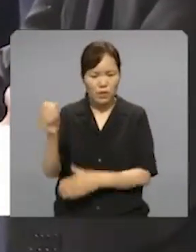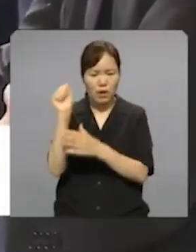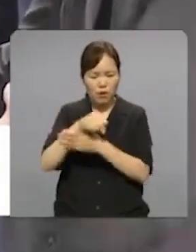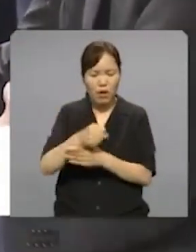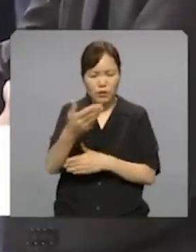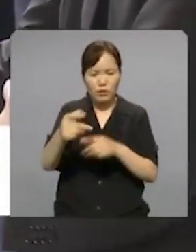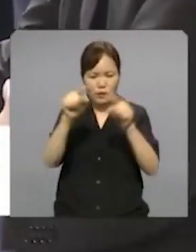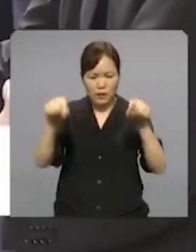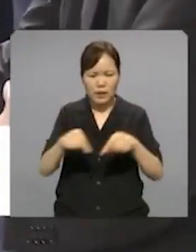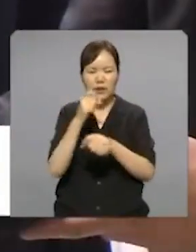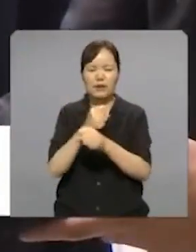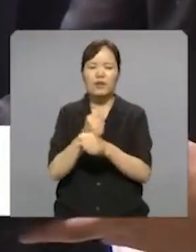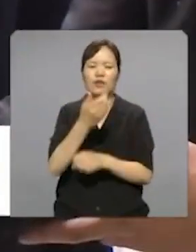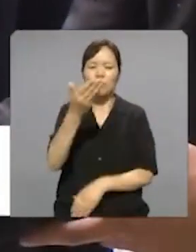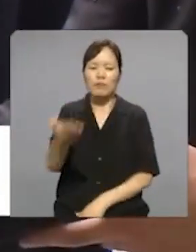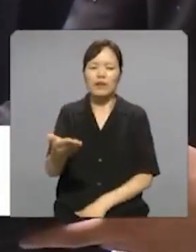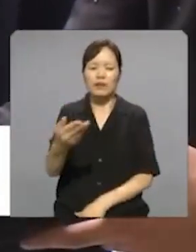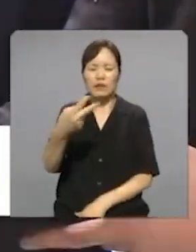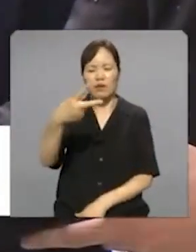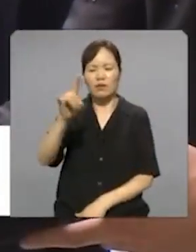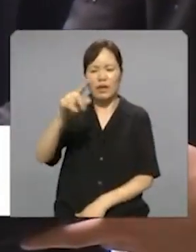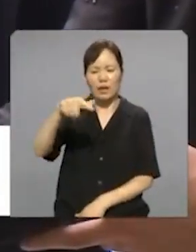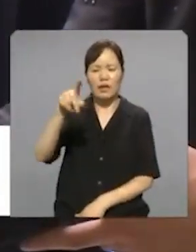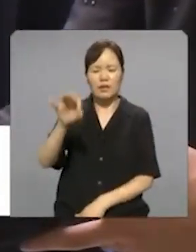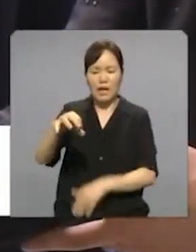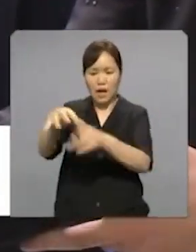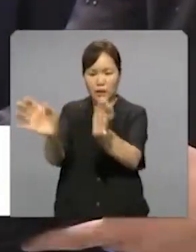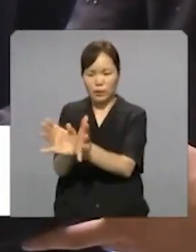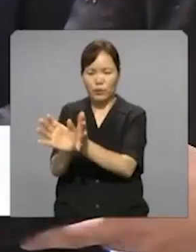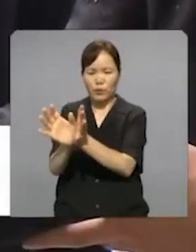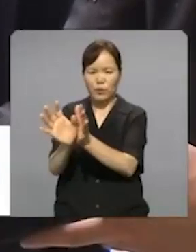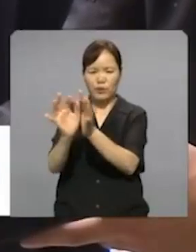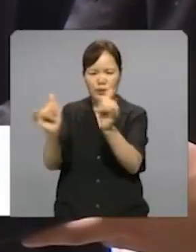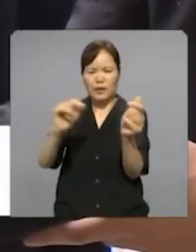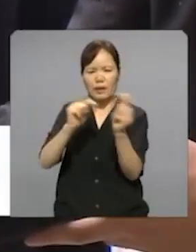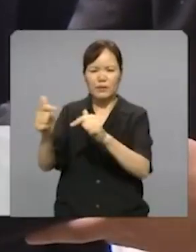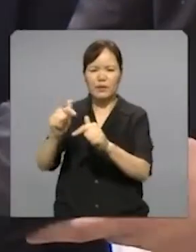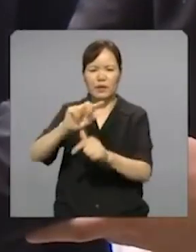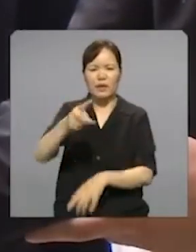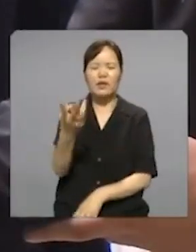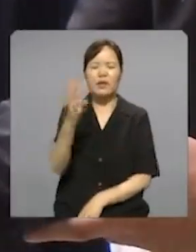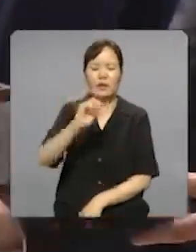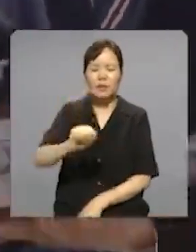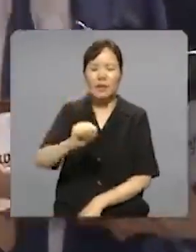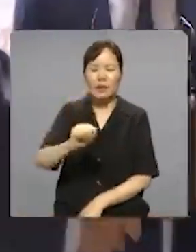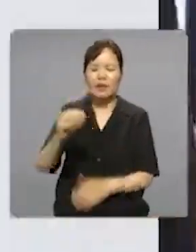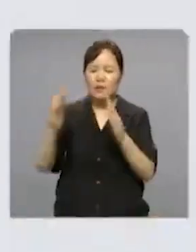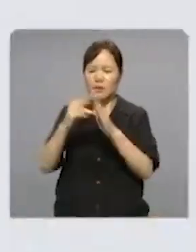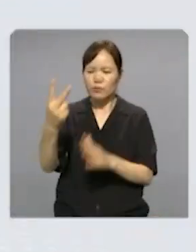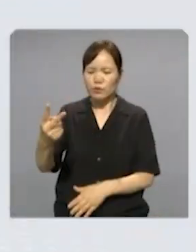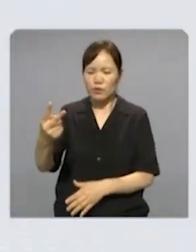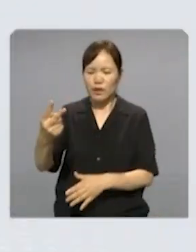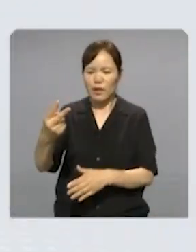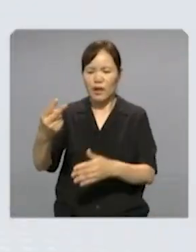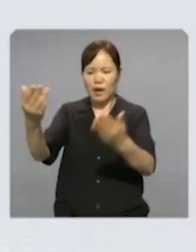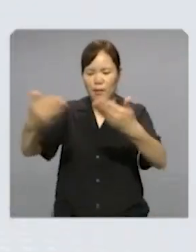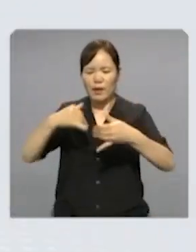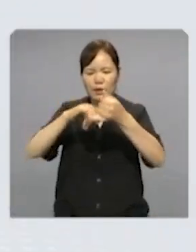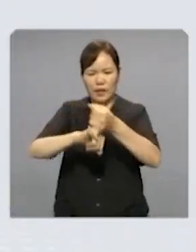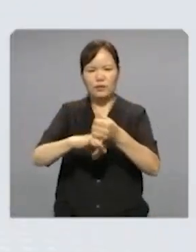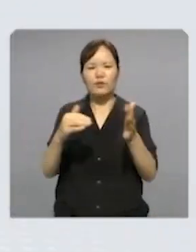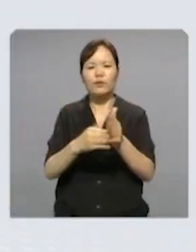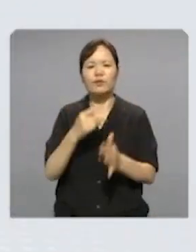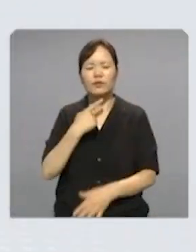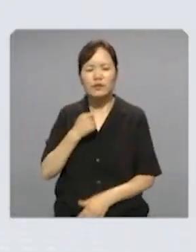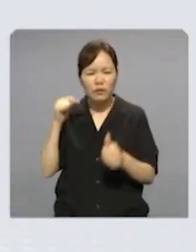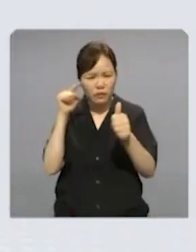대가로 대장동 민간업자에게 200억과 주택 두 채를 약정받은 혐의가 있습니다. 검찰은 컨소시엄